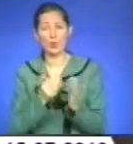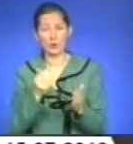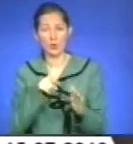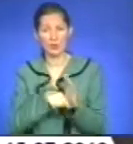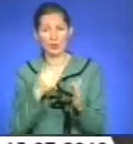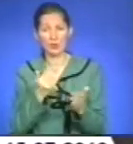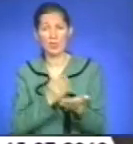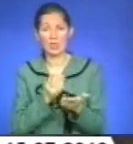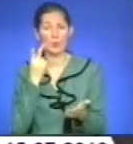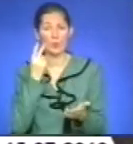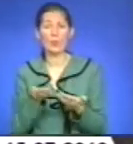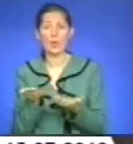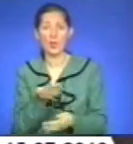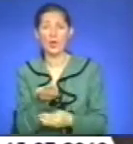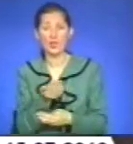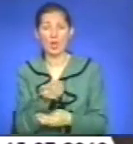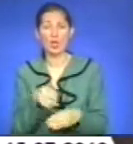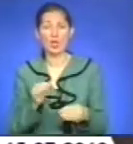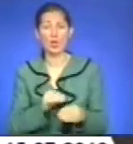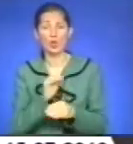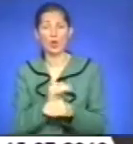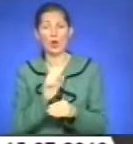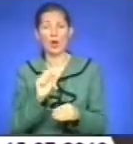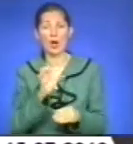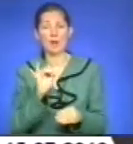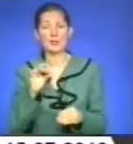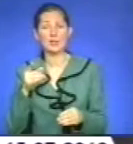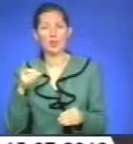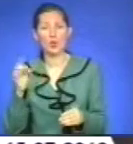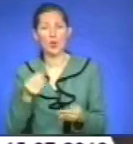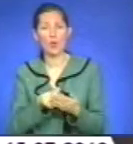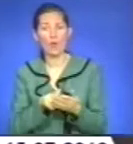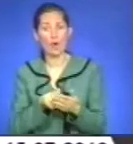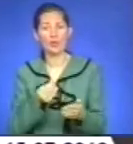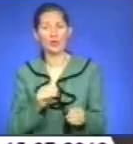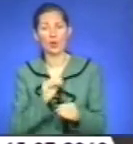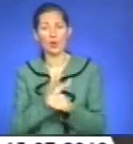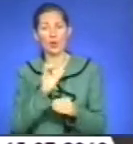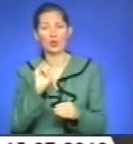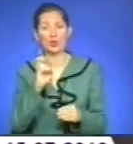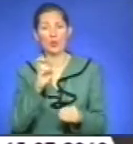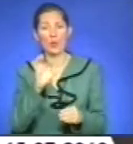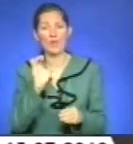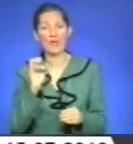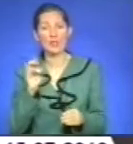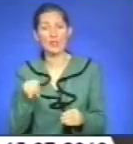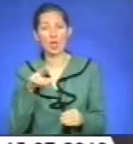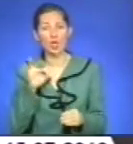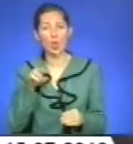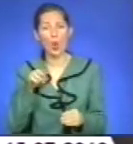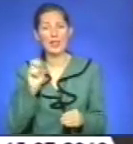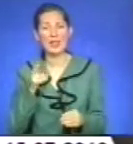постійними прохачами додаткових асигнувань, додаткових там субвенцій, дотацій і так далі. І кожен